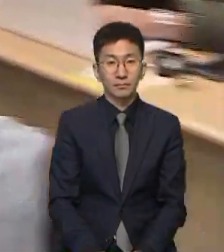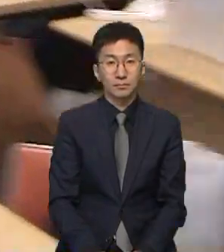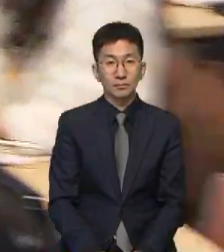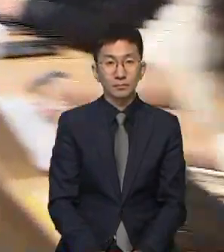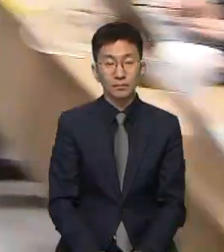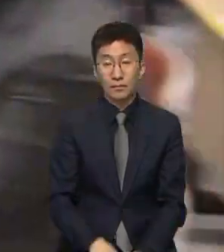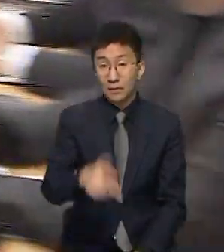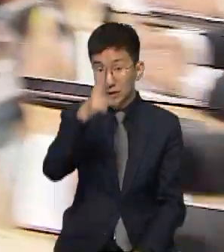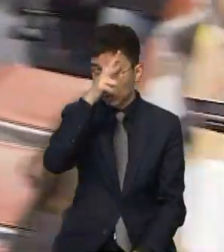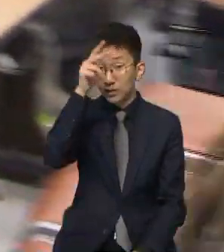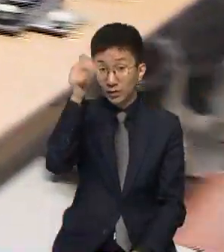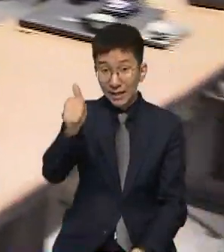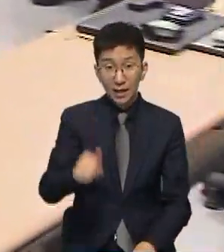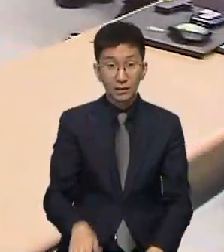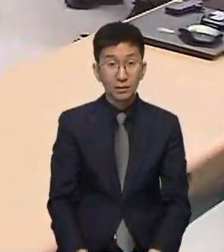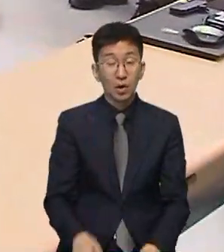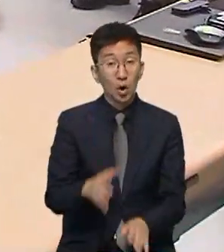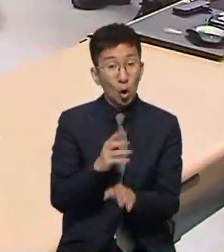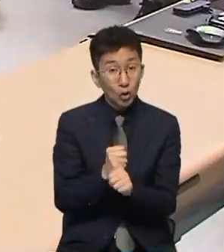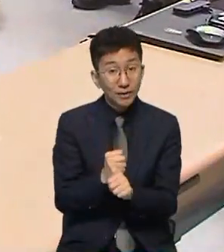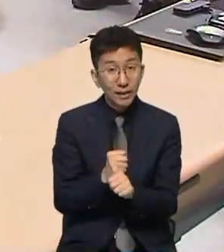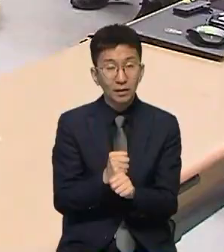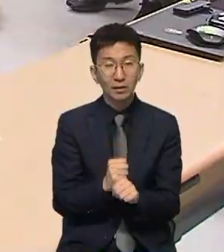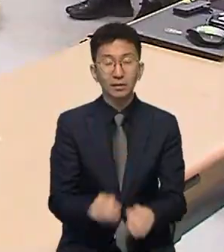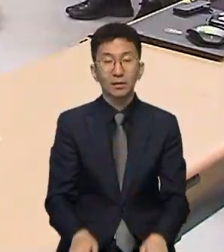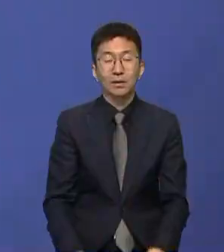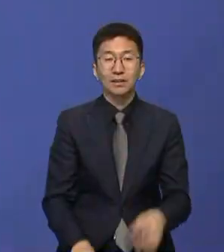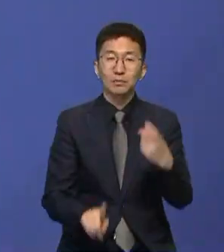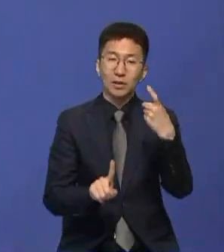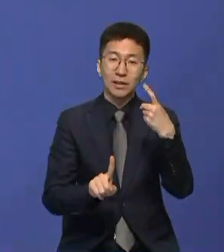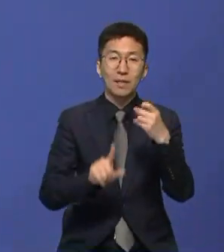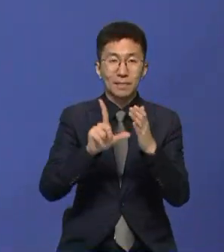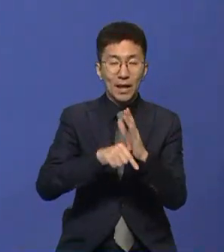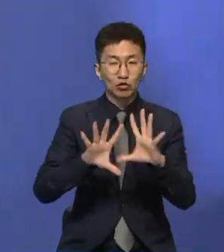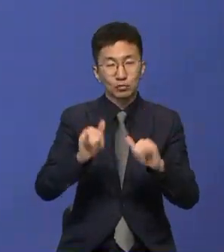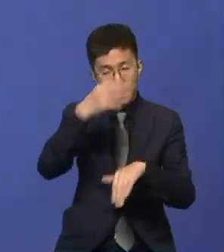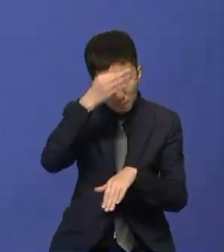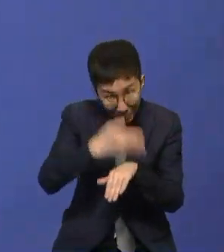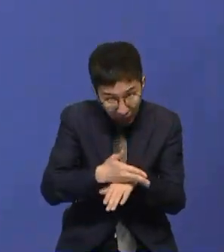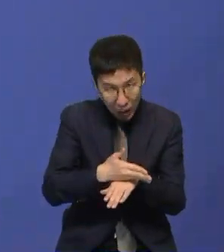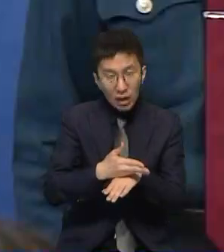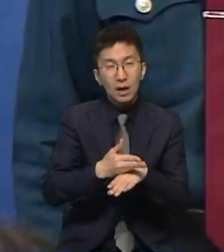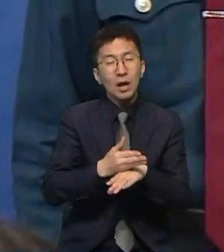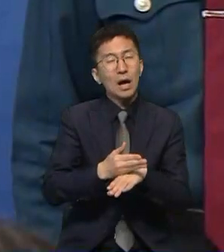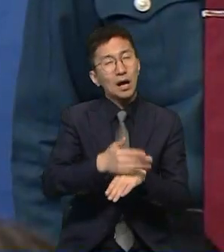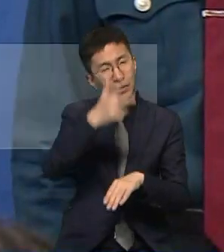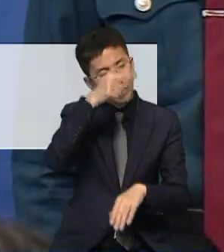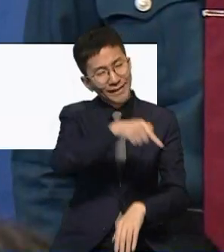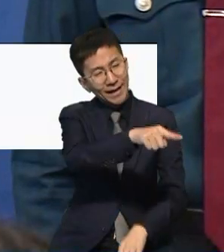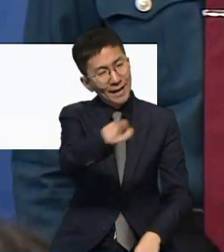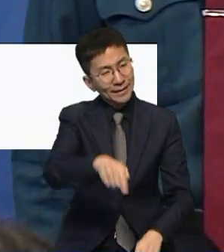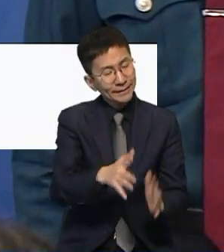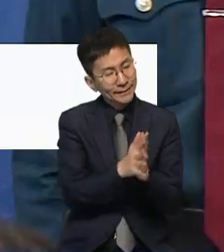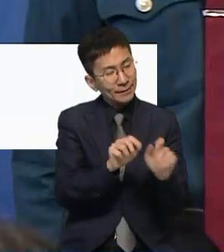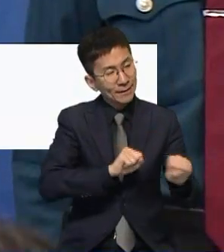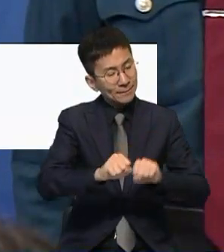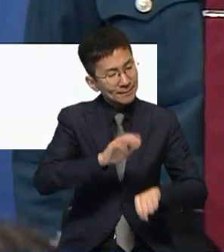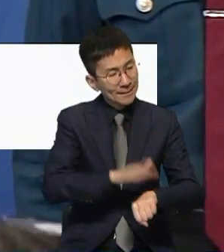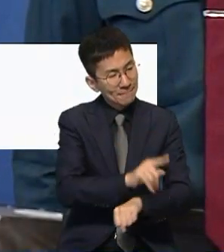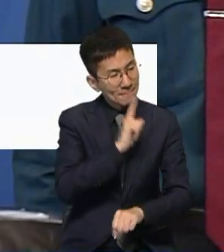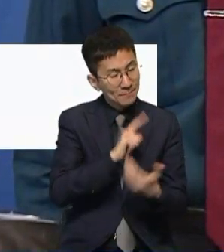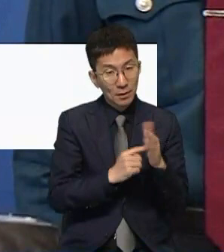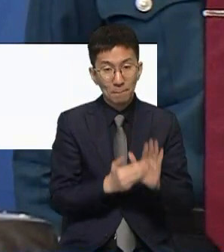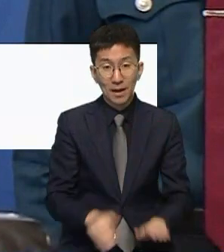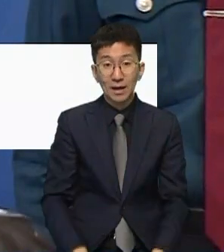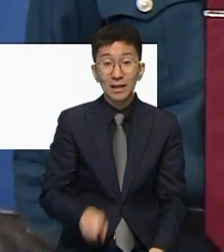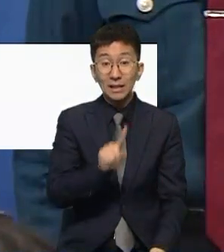윤희근 경찰청장은 지난 1일 대국민 사과를 하면서 경찰의 현장 대응이 문제였다고 말했습니다. 112 신고를 처리하는